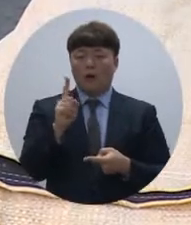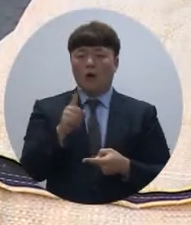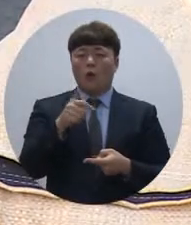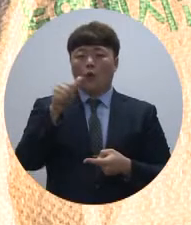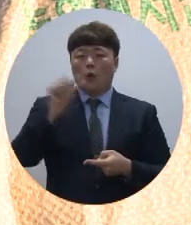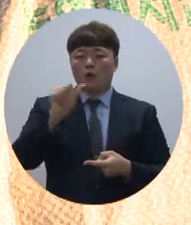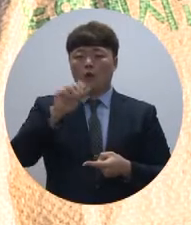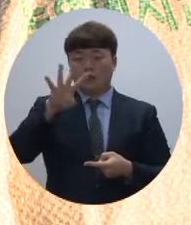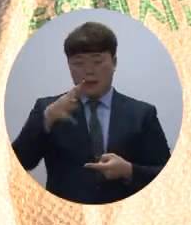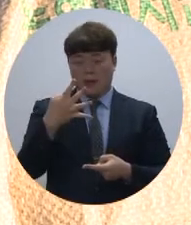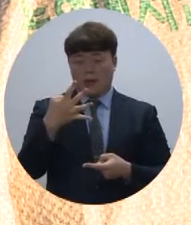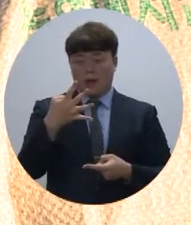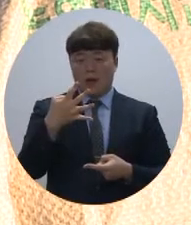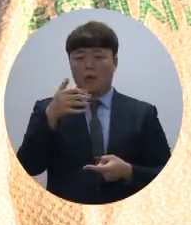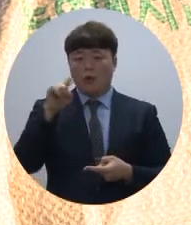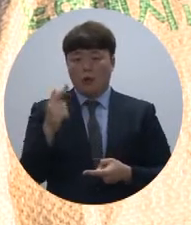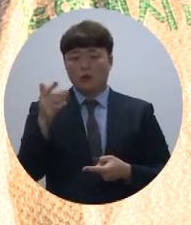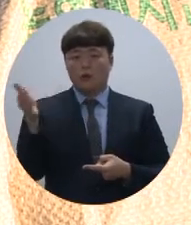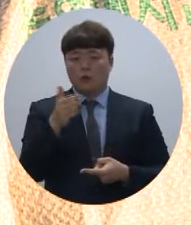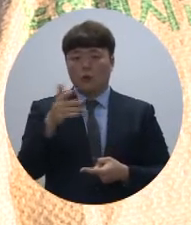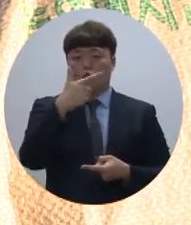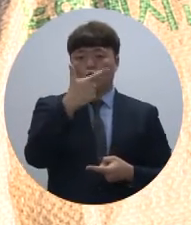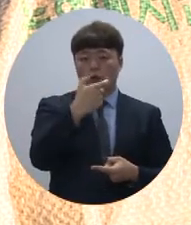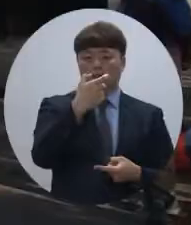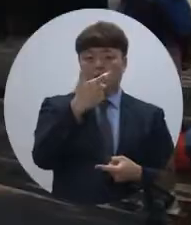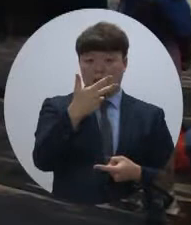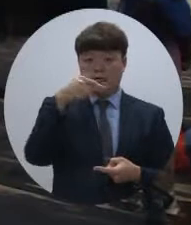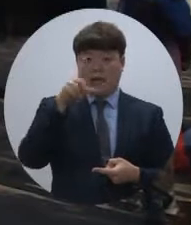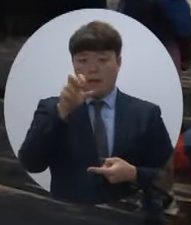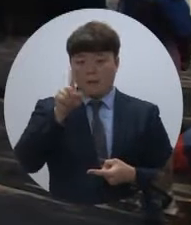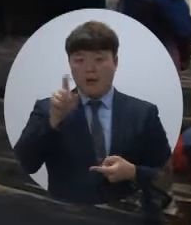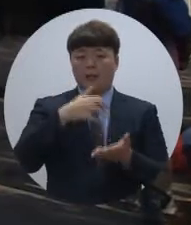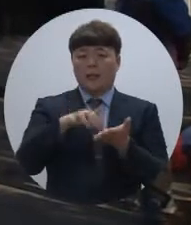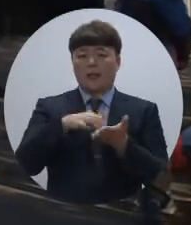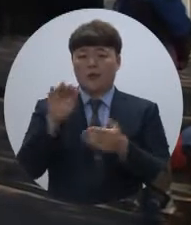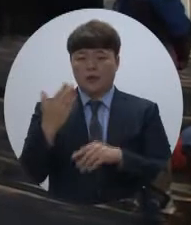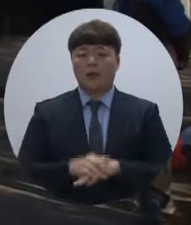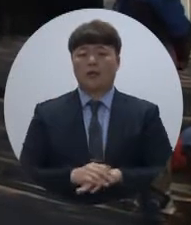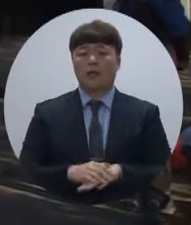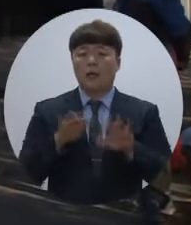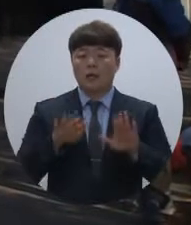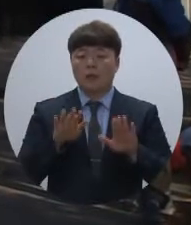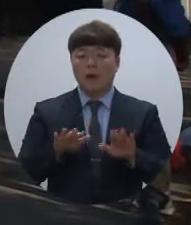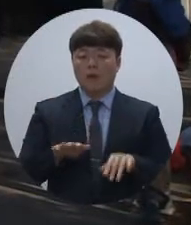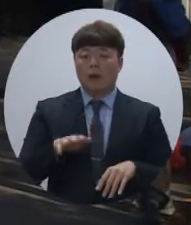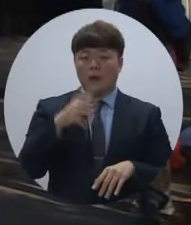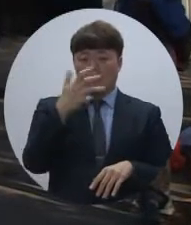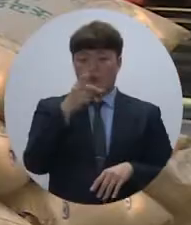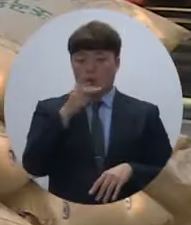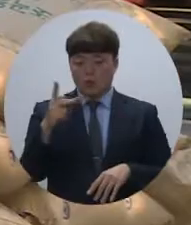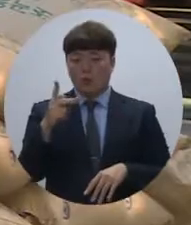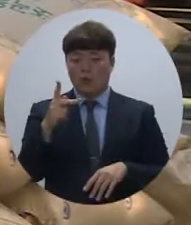5,480원으로 헥타르당 67가마로 계산했습니다. 또한 2019년산 쌀 80kg당 수치